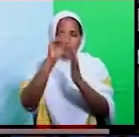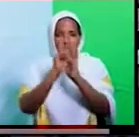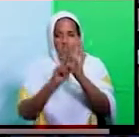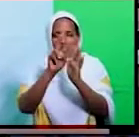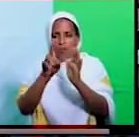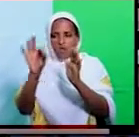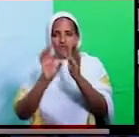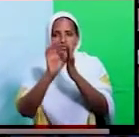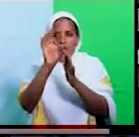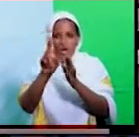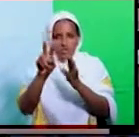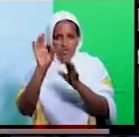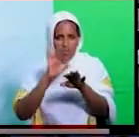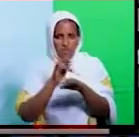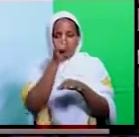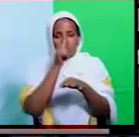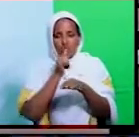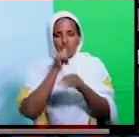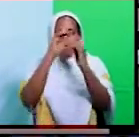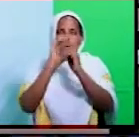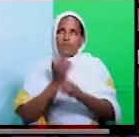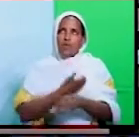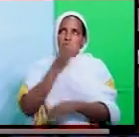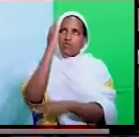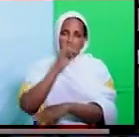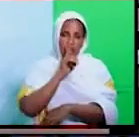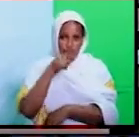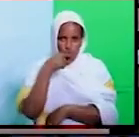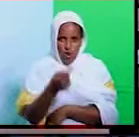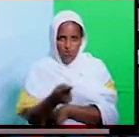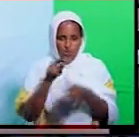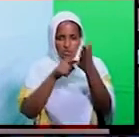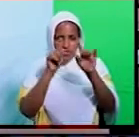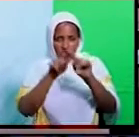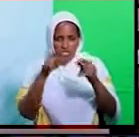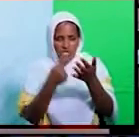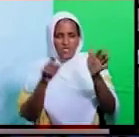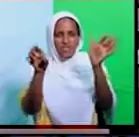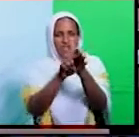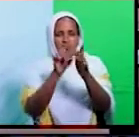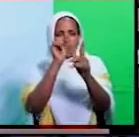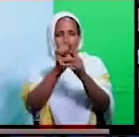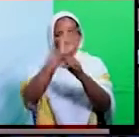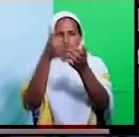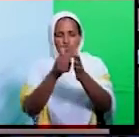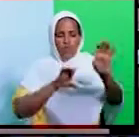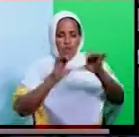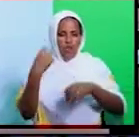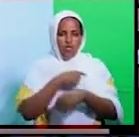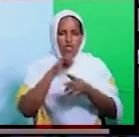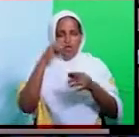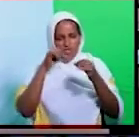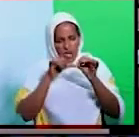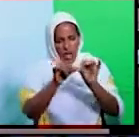አሁ ጨክነን በጥባተ ልብ የከበረ የወንጌልን ቃል እንሰማ ዘንድ የበቃን አድርገና እግዚአብሔር ሳይረዳ